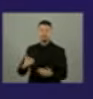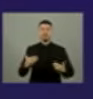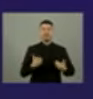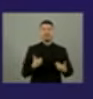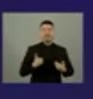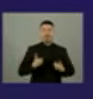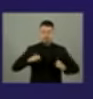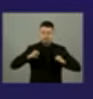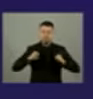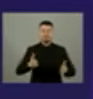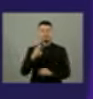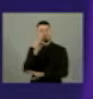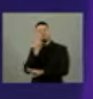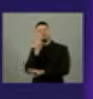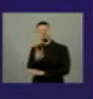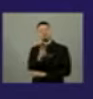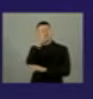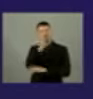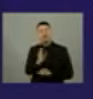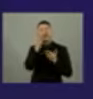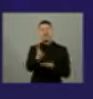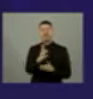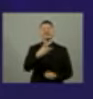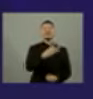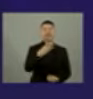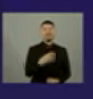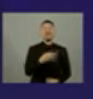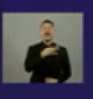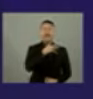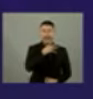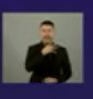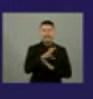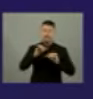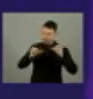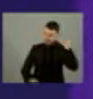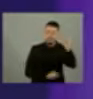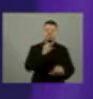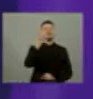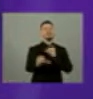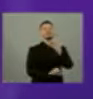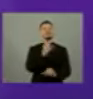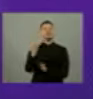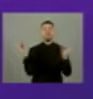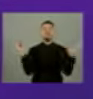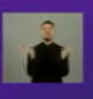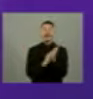Αλλά ακόμα και σε αυτά που είπε, είπε σε ακριβώς τις εθνικές εκλογές. Ναι. Τα μέλη της πολιτικής γραμματείας του είπαν ότι δεν